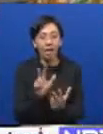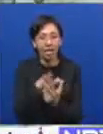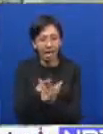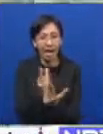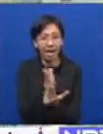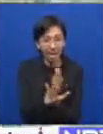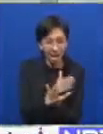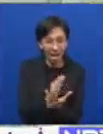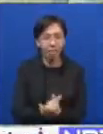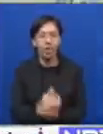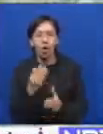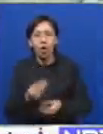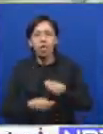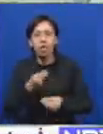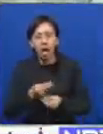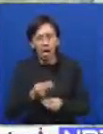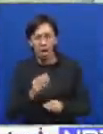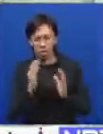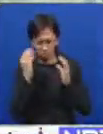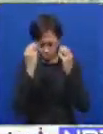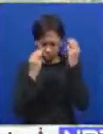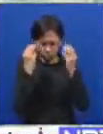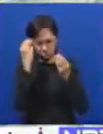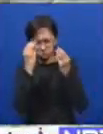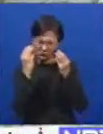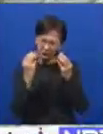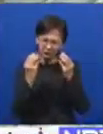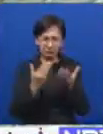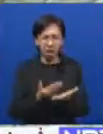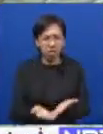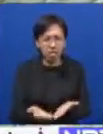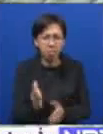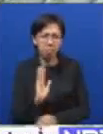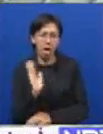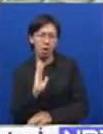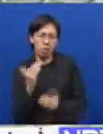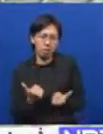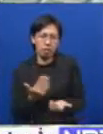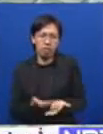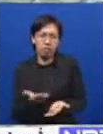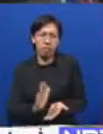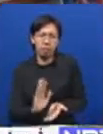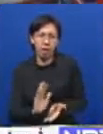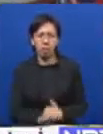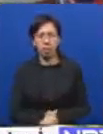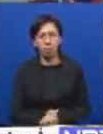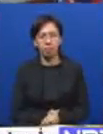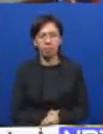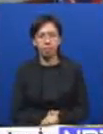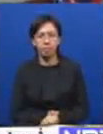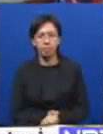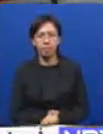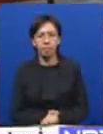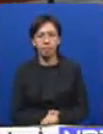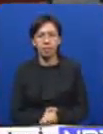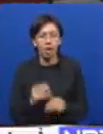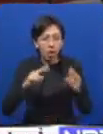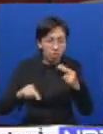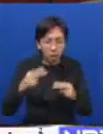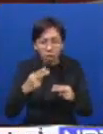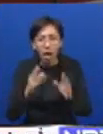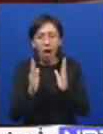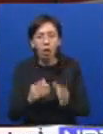คณะกรรมการสลากกินแบ่งรัฐบาลพร้อมชุดตรวจเฉพาะกิจได้ลงพื้นที่สำรวจราคาสลากตามแผงค้าในย่านชุมชนอย่างต่อเนื่องพบผู้ค้าส่วน